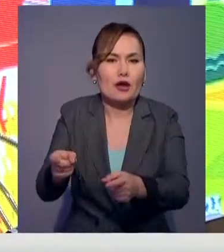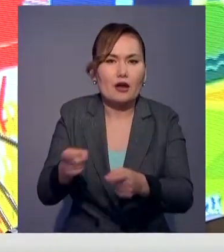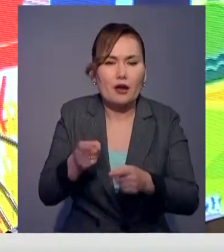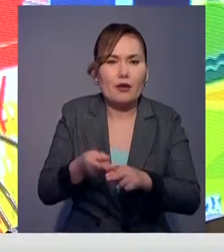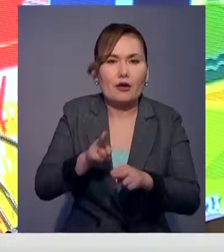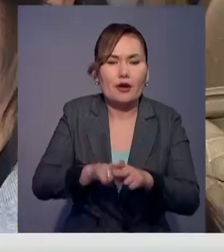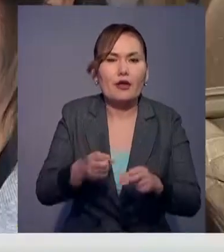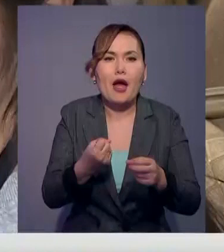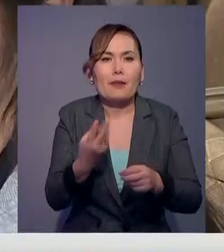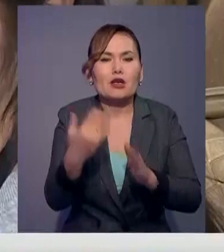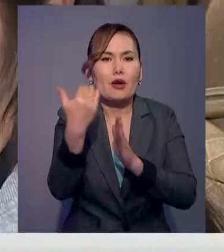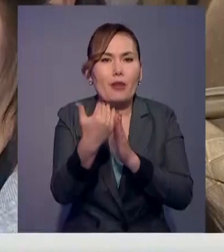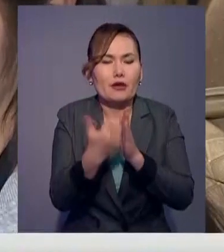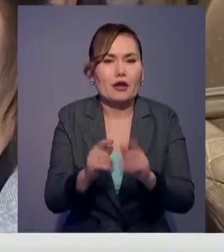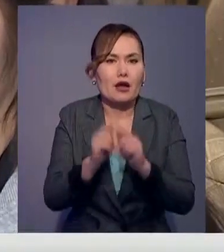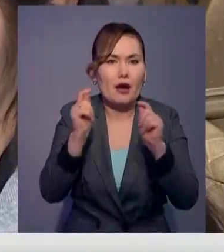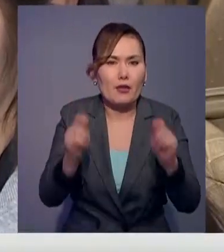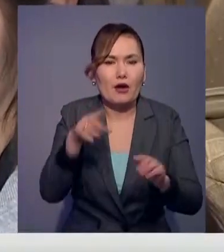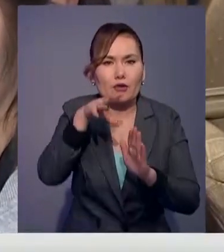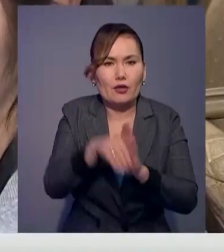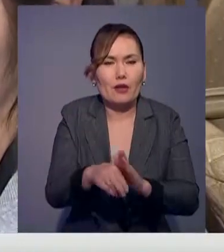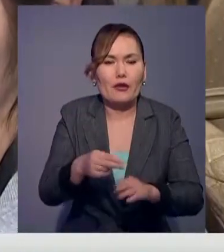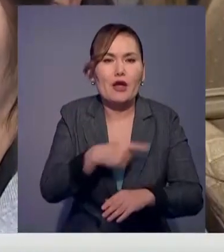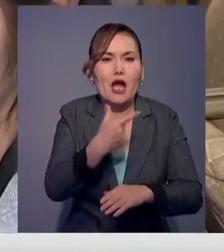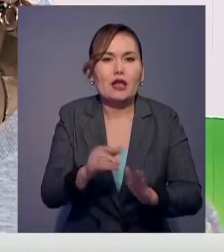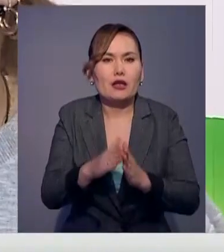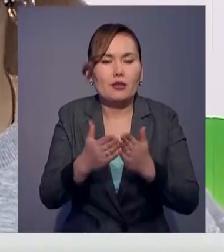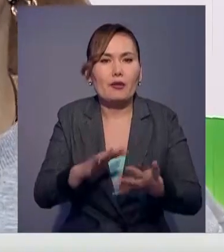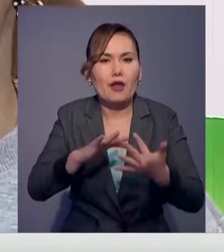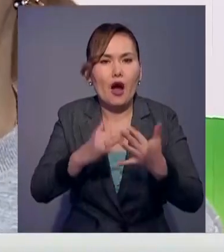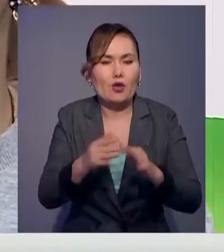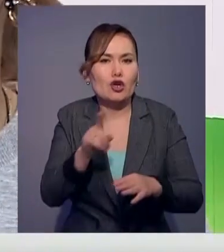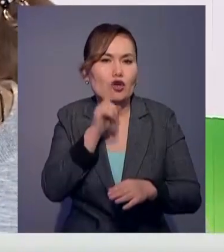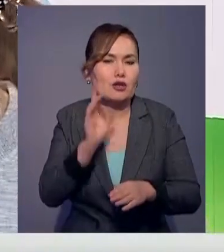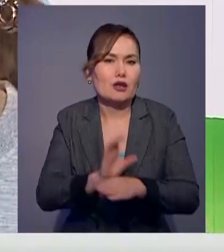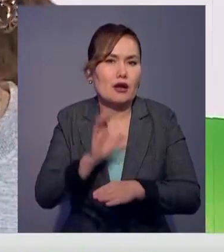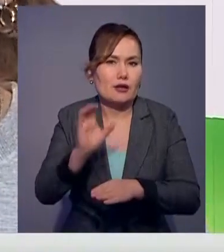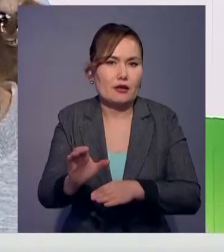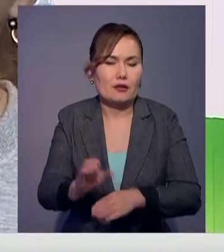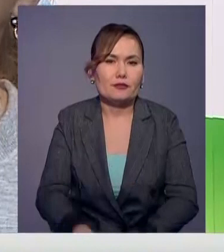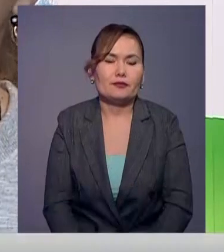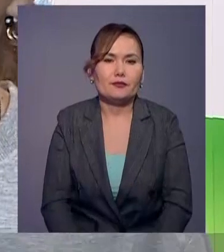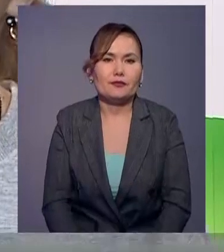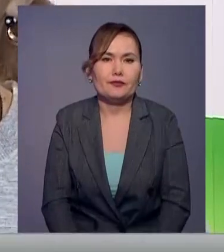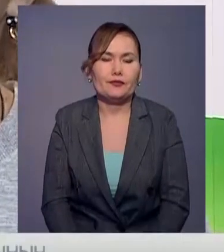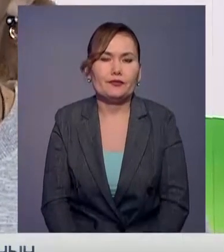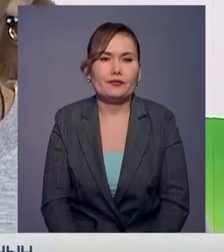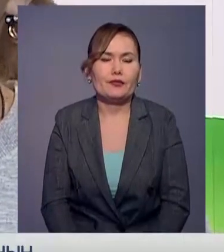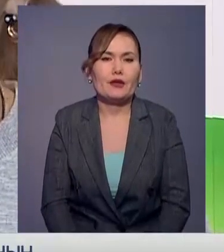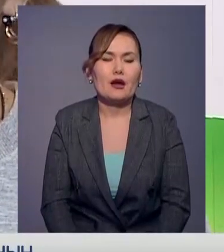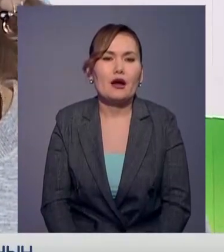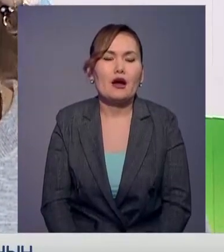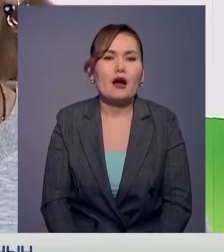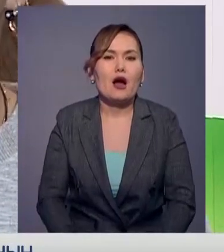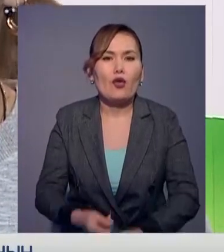бірнеше бағдарламада іске қосылды. Соның бірі дипломмен ауылға. Едет в село, поскольку работает программа. Еңбек